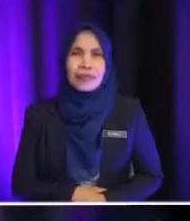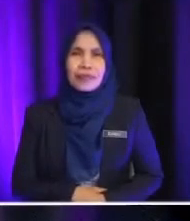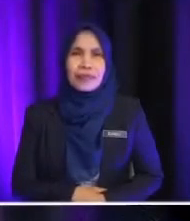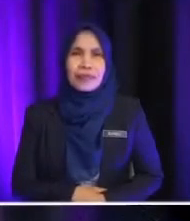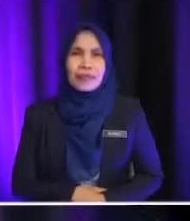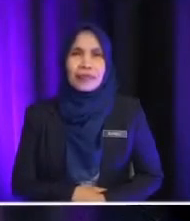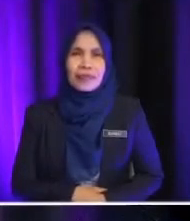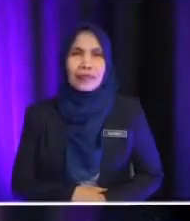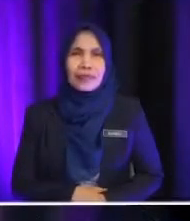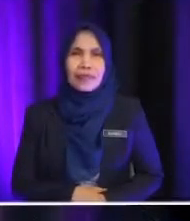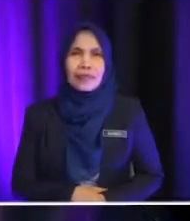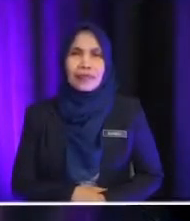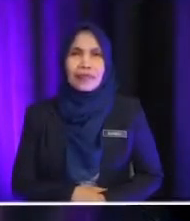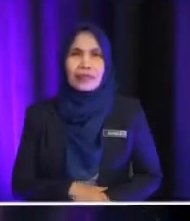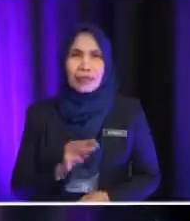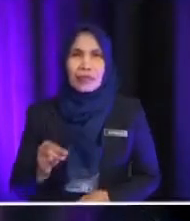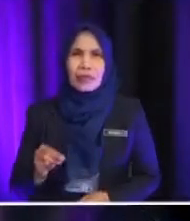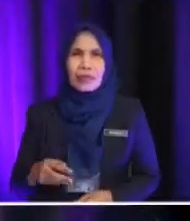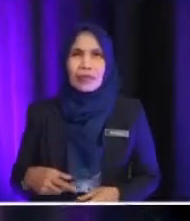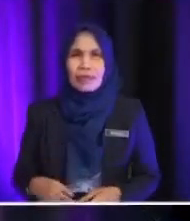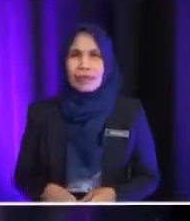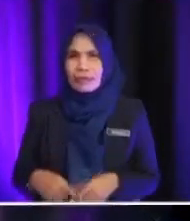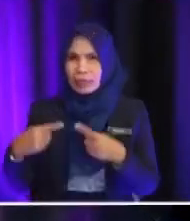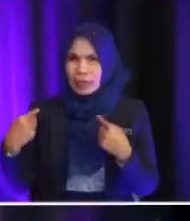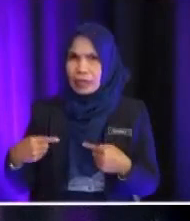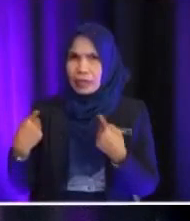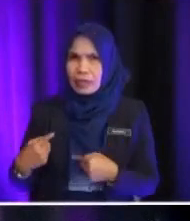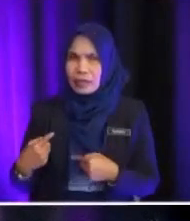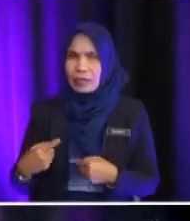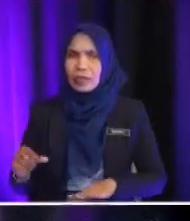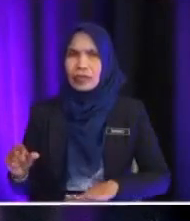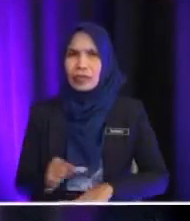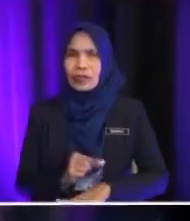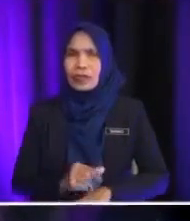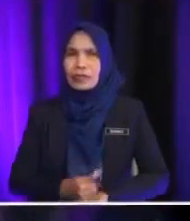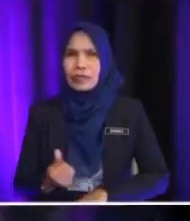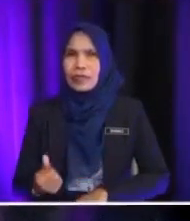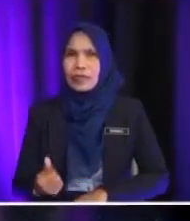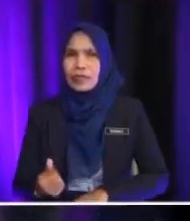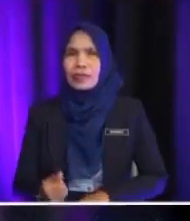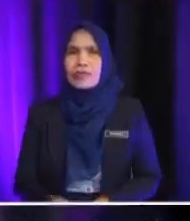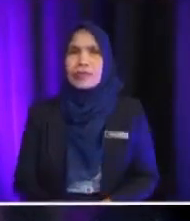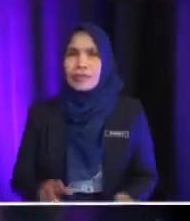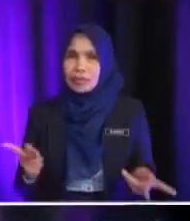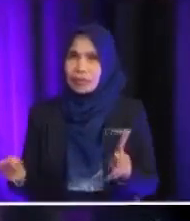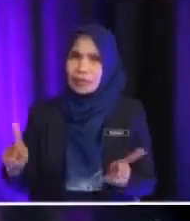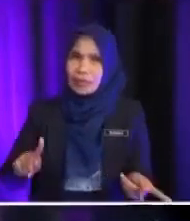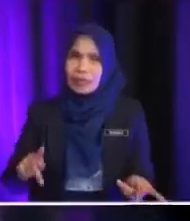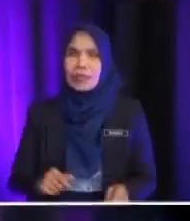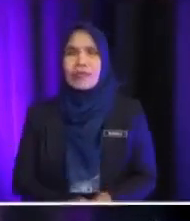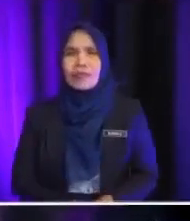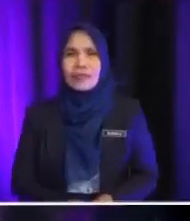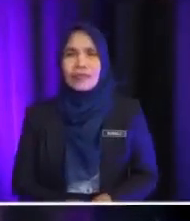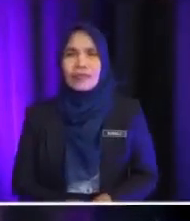Nak diingatkan juga murid-murid hati-hati menggunakan alat pengisar. Ya, betul. Juga aja, ya. Betul. Dan pastikan tangan kita sentiasa kering untuk